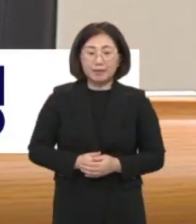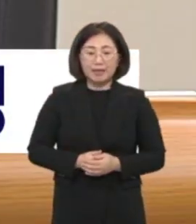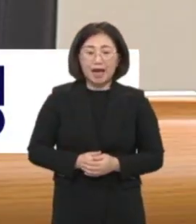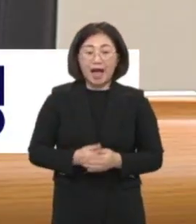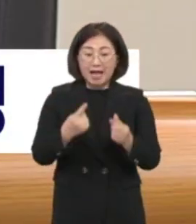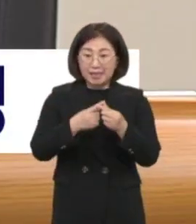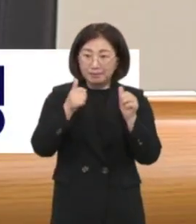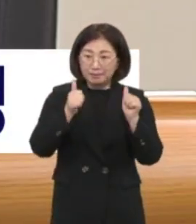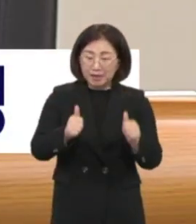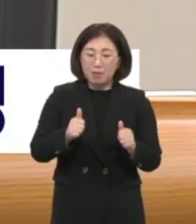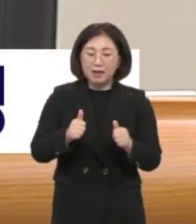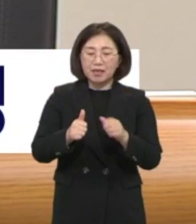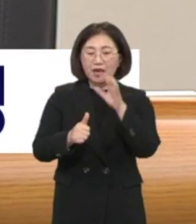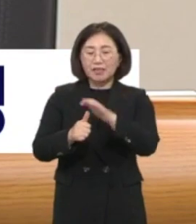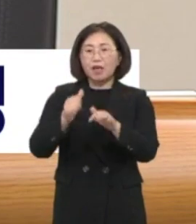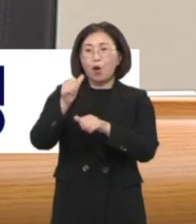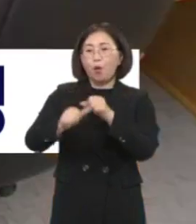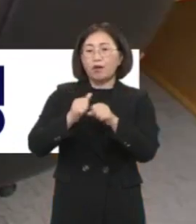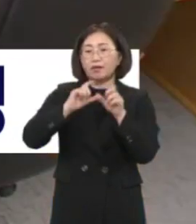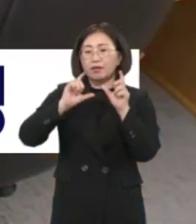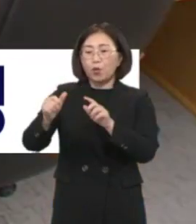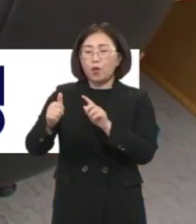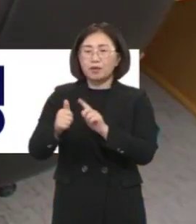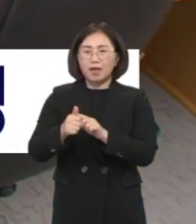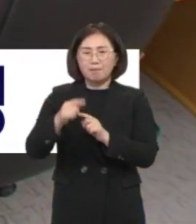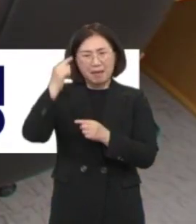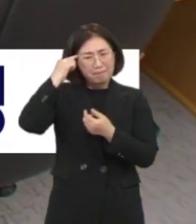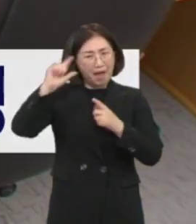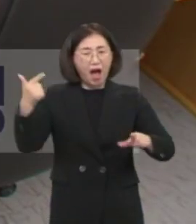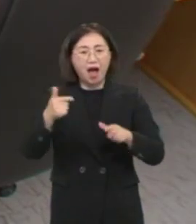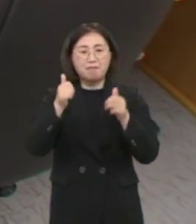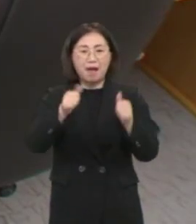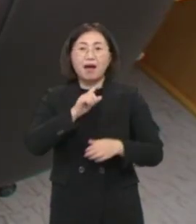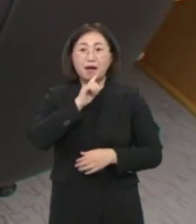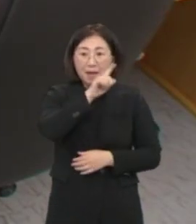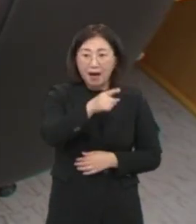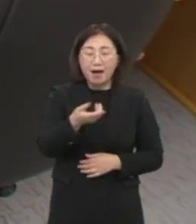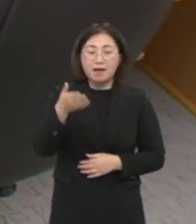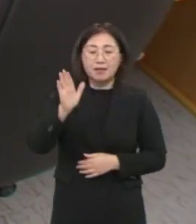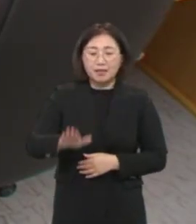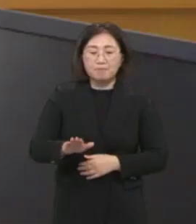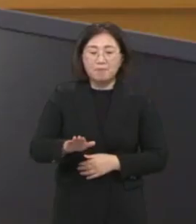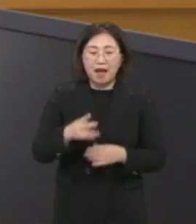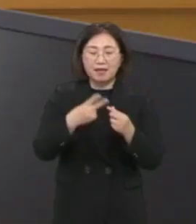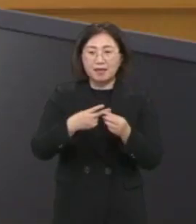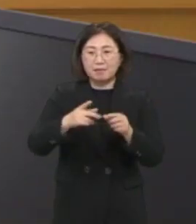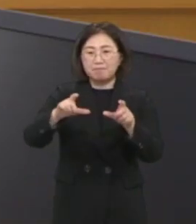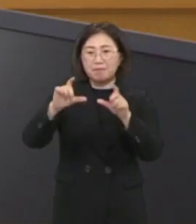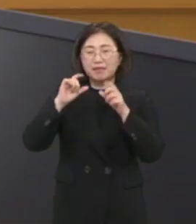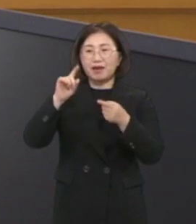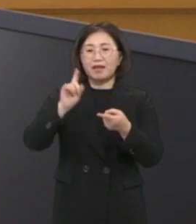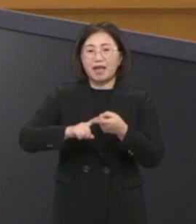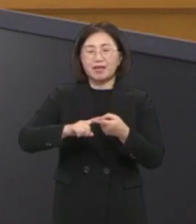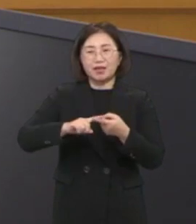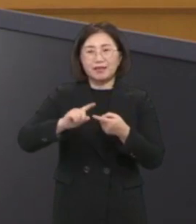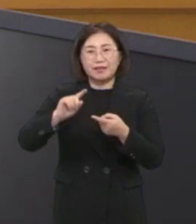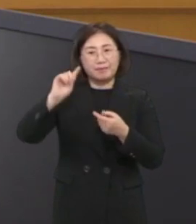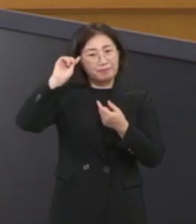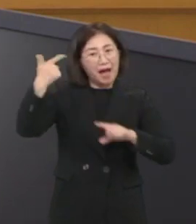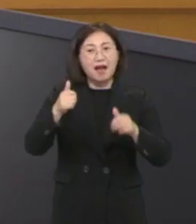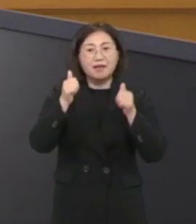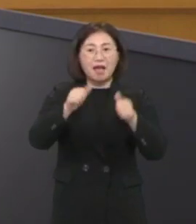앞서 1심에서 징역 5년을 선고받은 A씨는 형이 너무 무겁다며 항소했지만 2심 판결에 대해선 상고하지